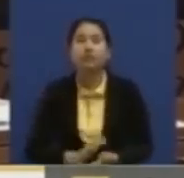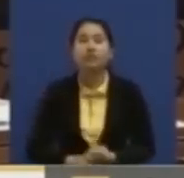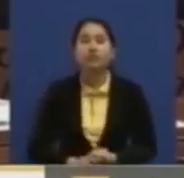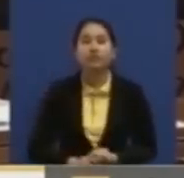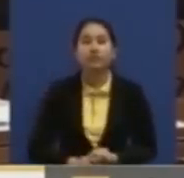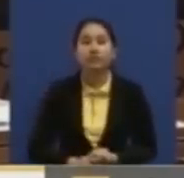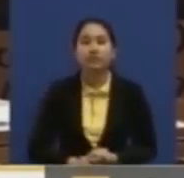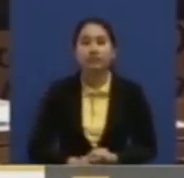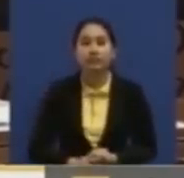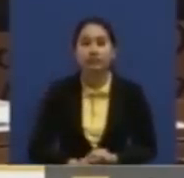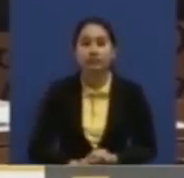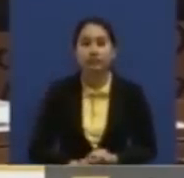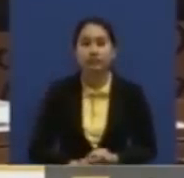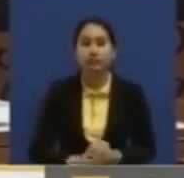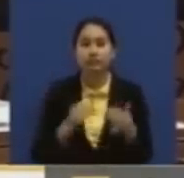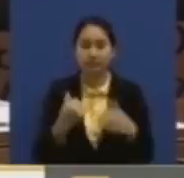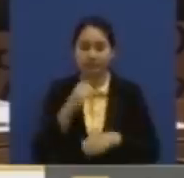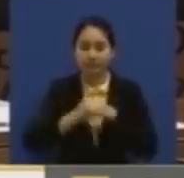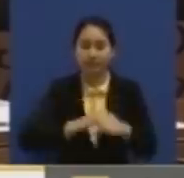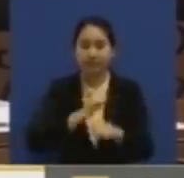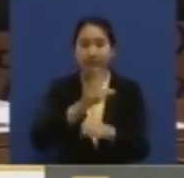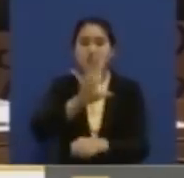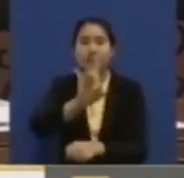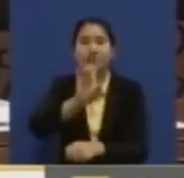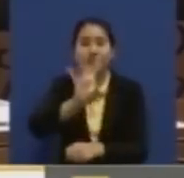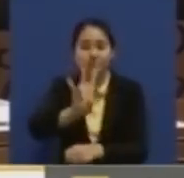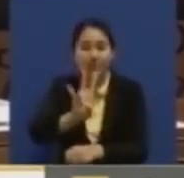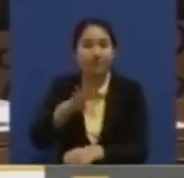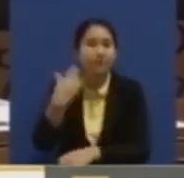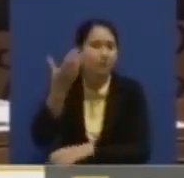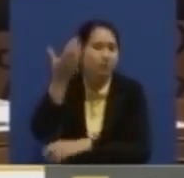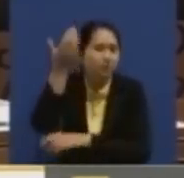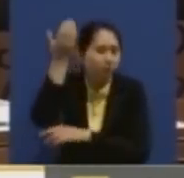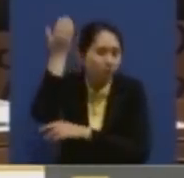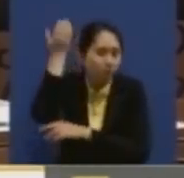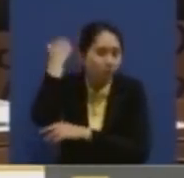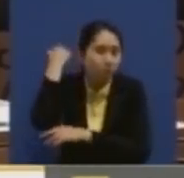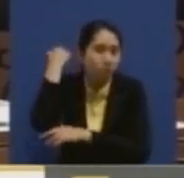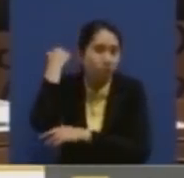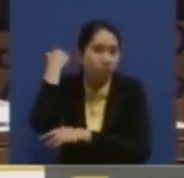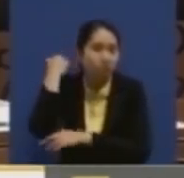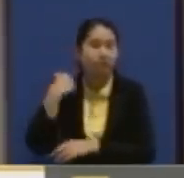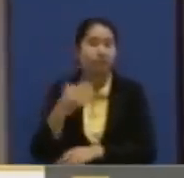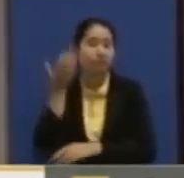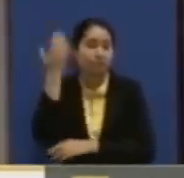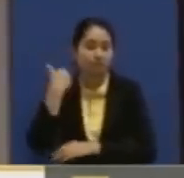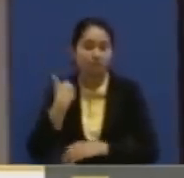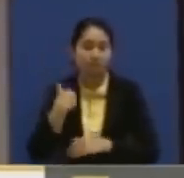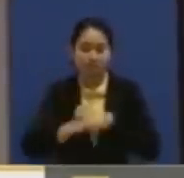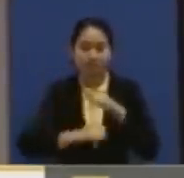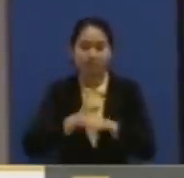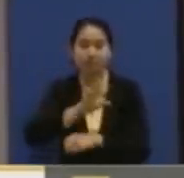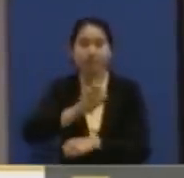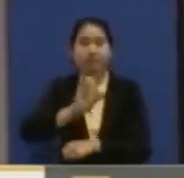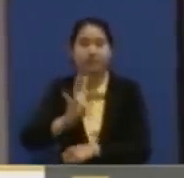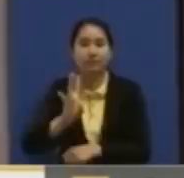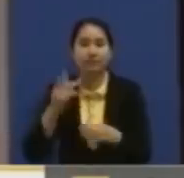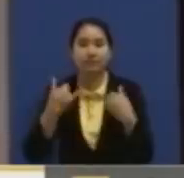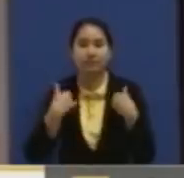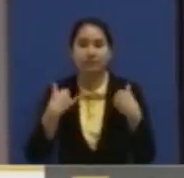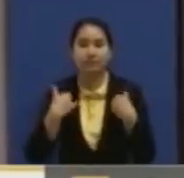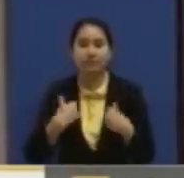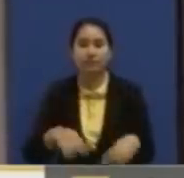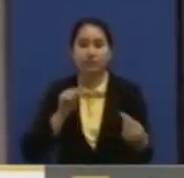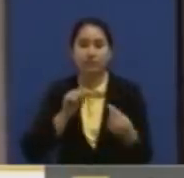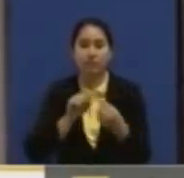า87ปีที่ผ่านมา เ รามีผู้ที่ทำหน้าที่ควบคุมการประชุมสภาที่เป็นผู้หญิ